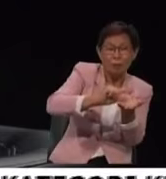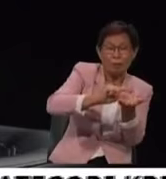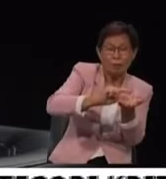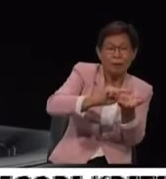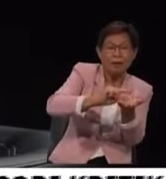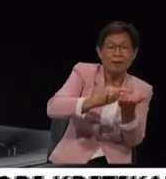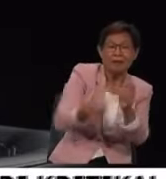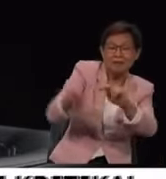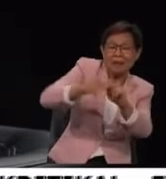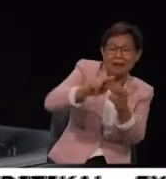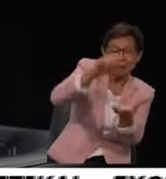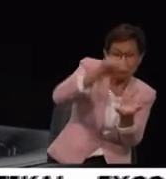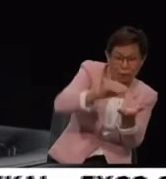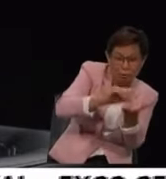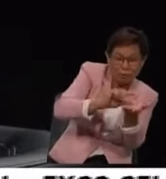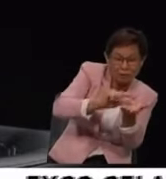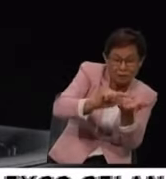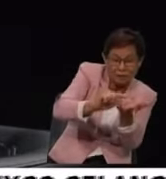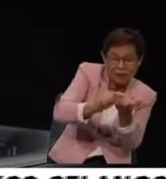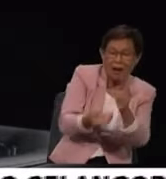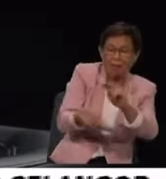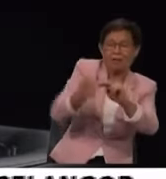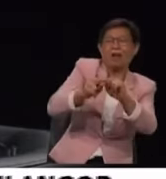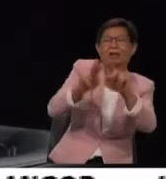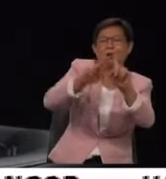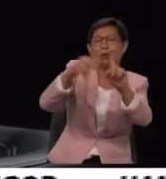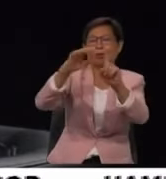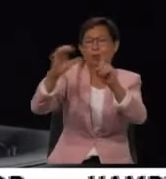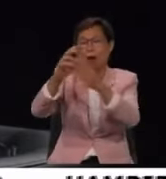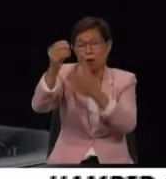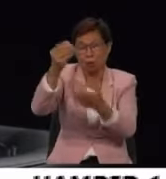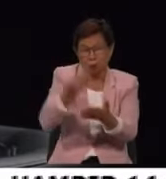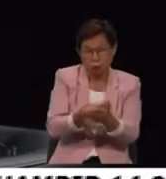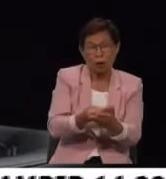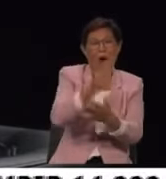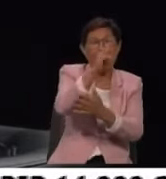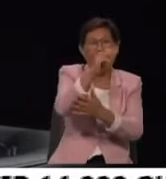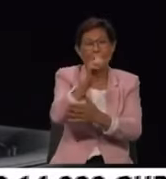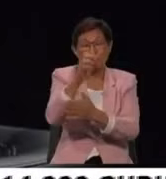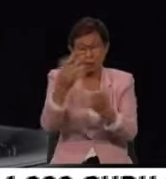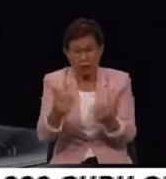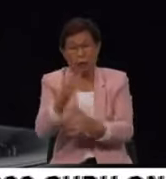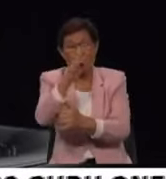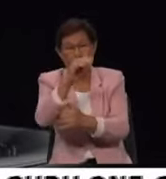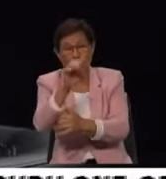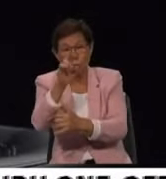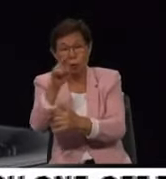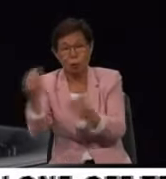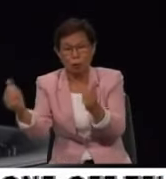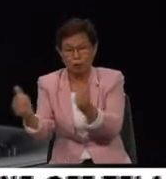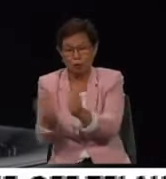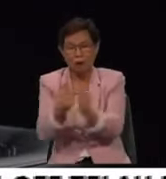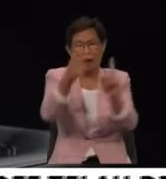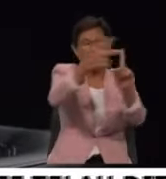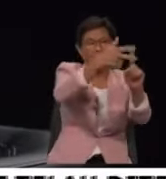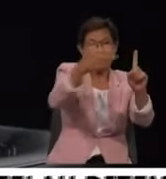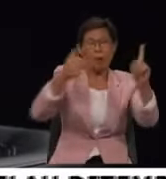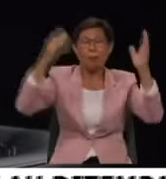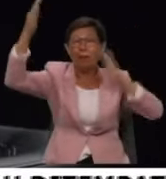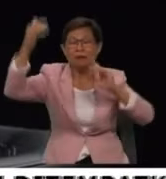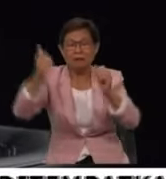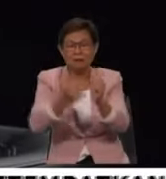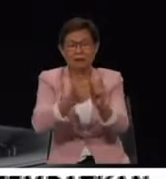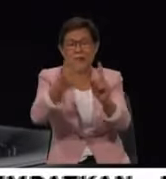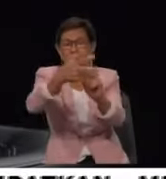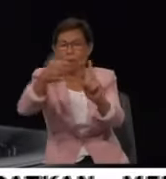1500. Tambahan pula kita lihat hari ini memorandum di antara Indonesia dengan Malaysia ataupun Kuala Lumpur